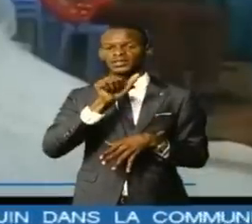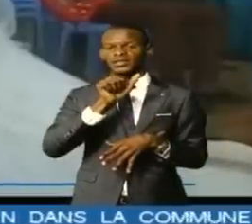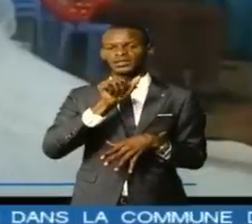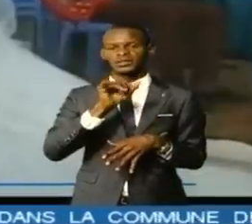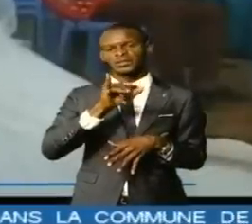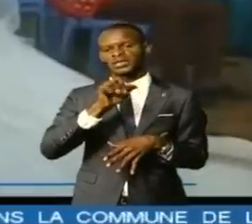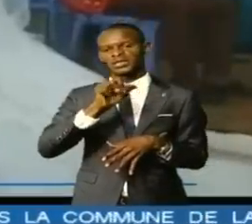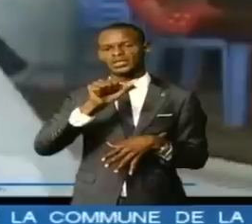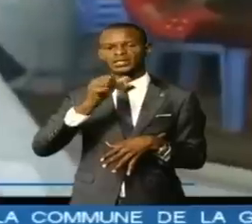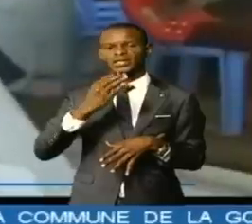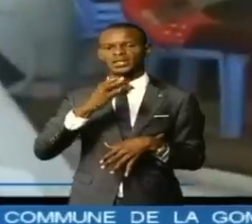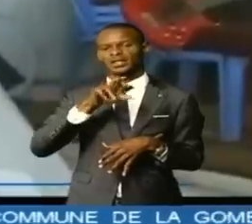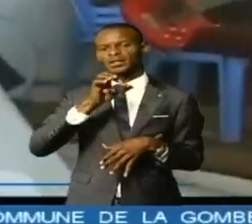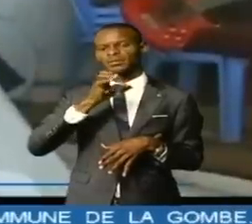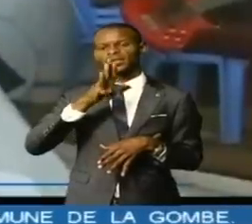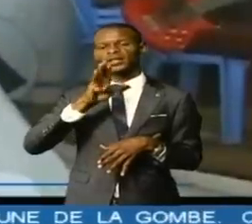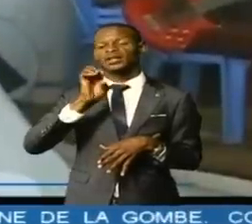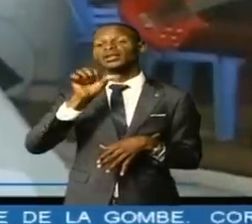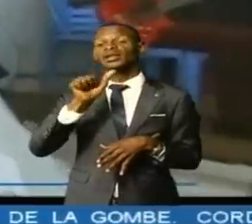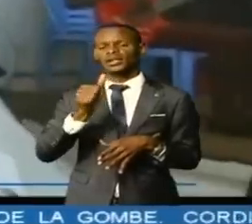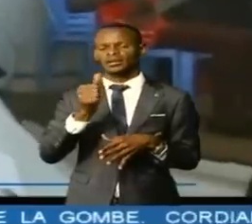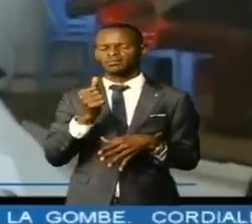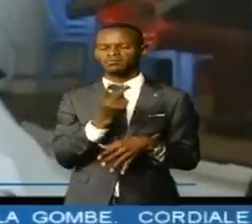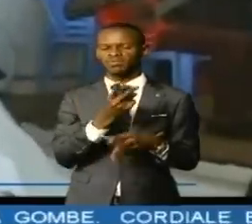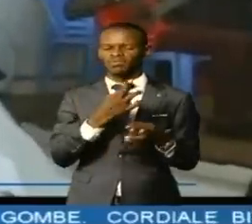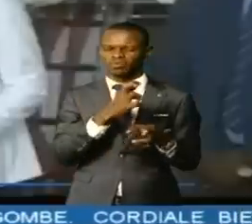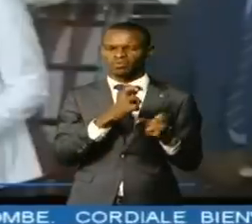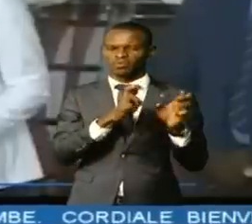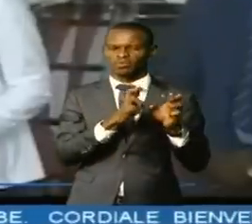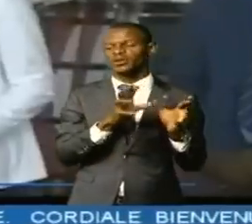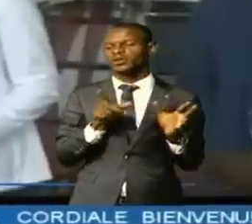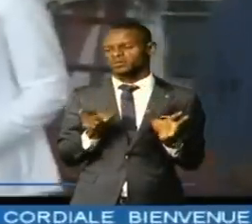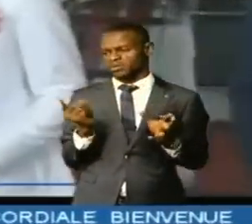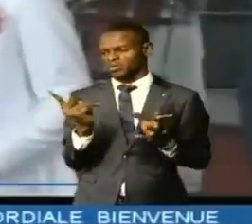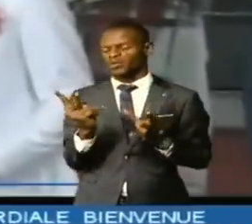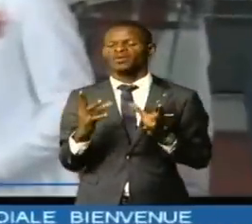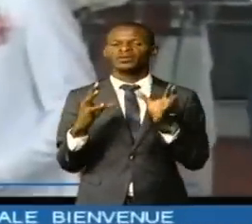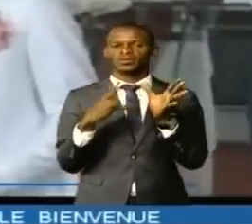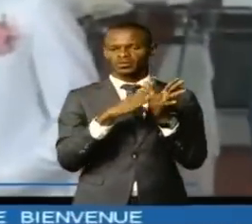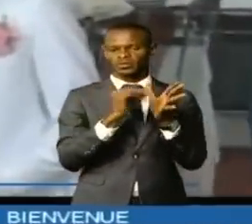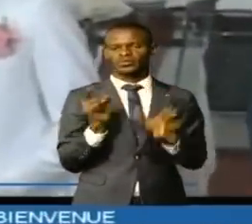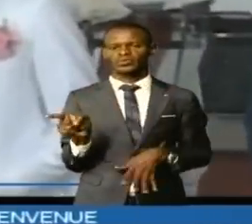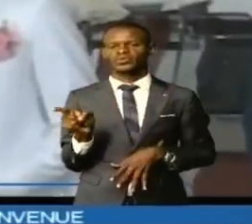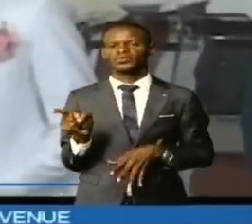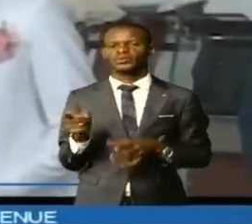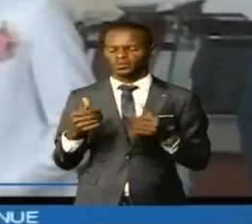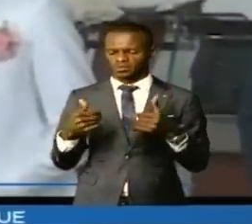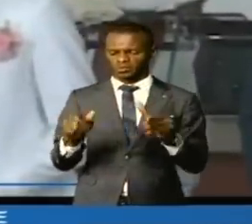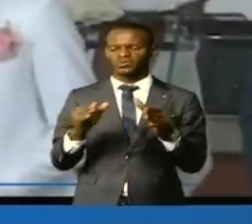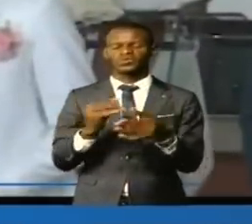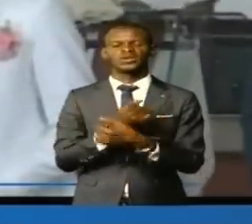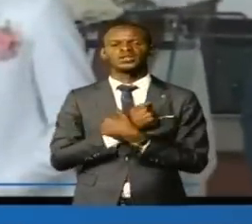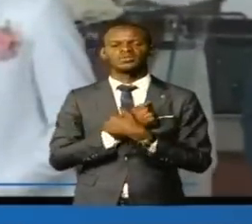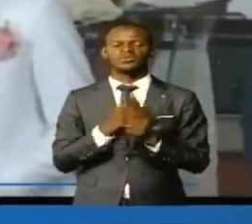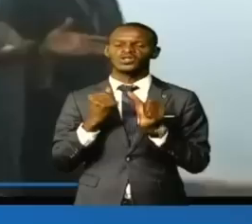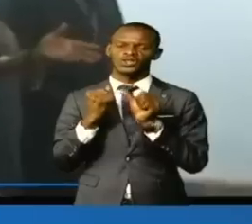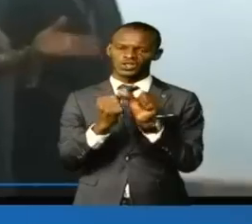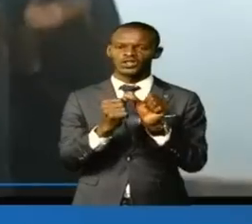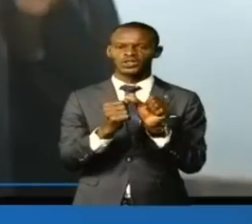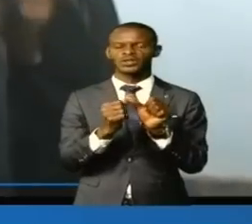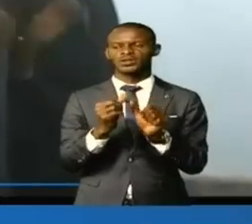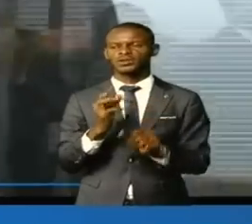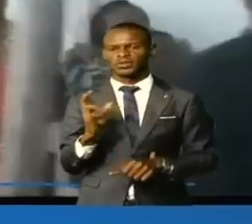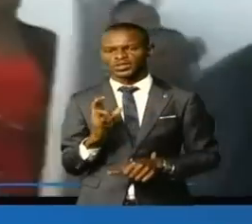suivre. L'ordonnance des célibataires déchirés, les heureux mariés vont désormais savourer les délices de vivre l'un pour l'autre.